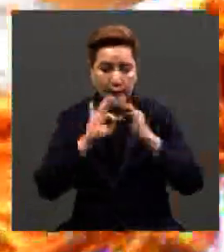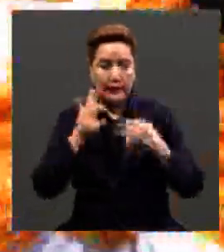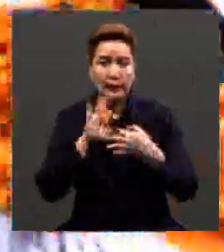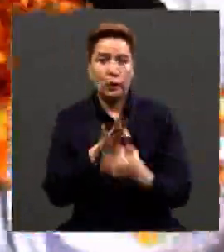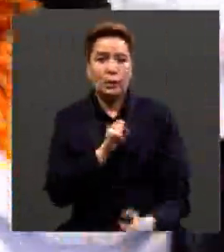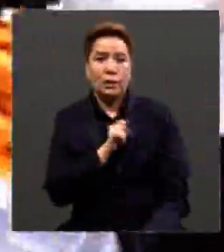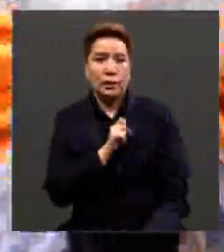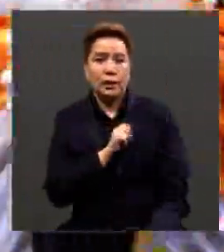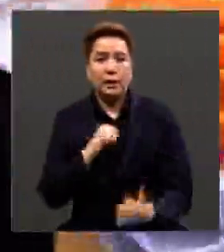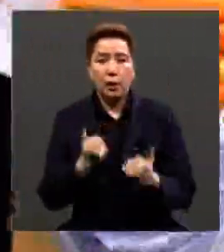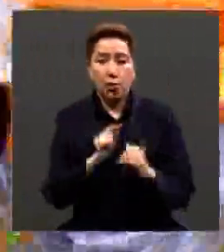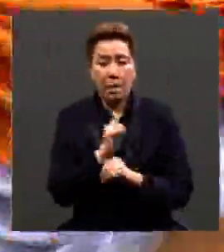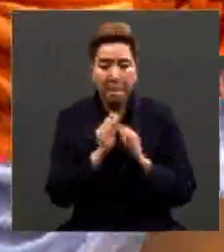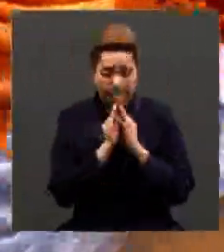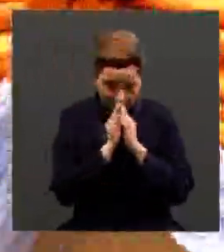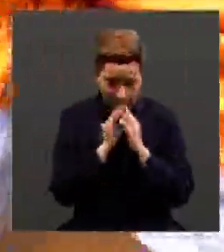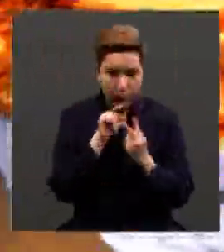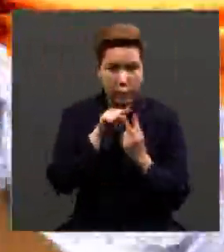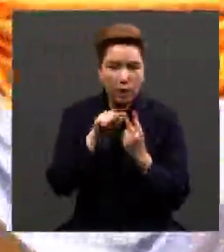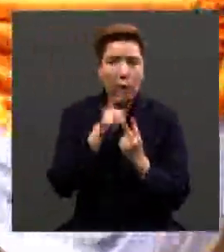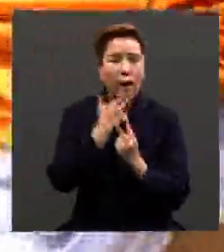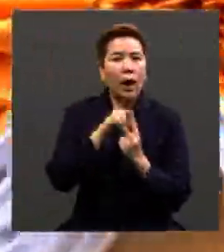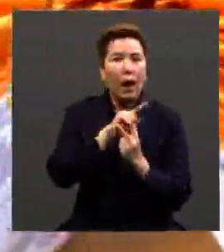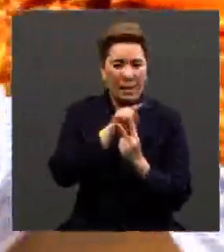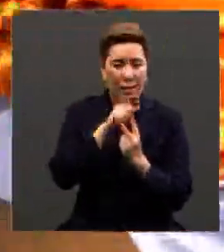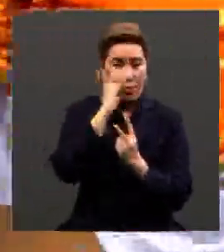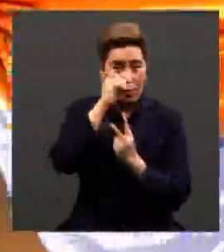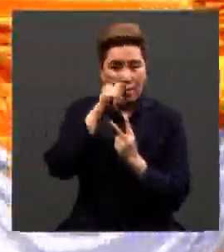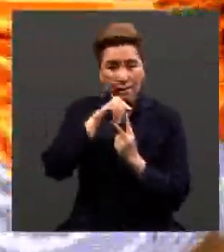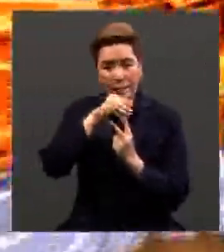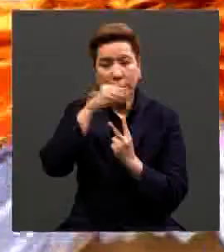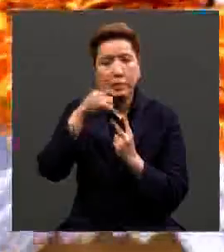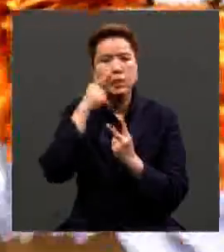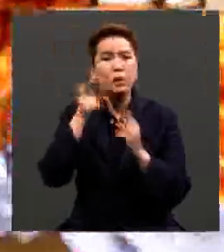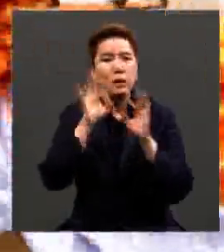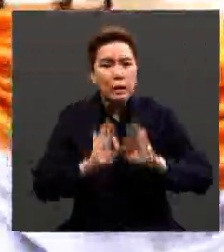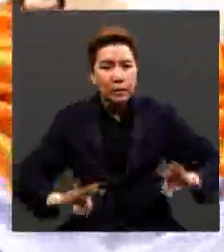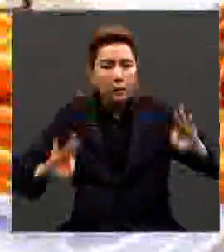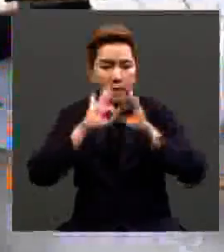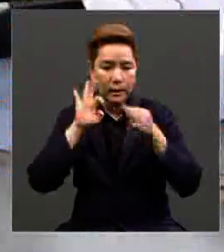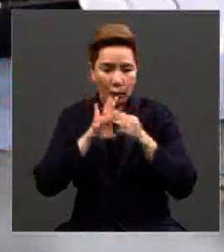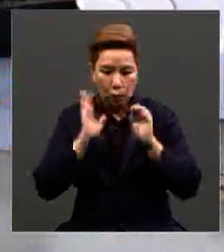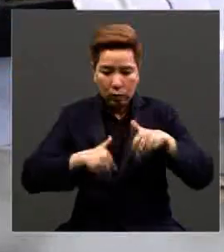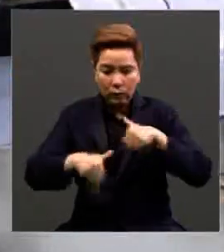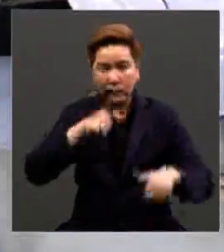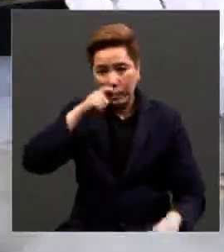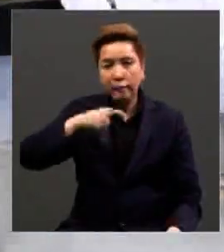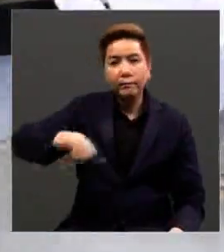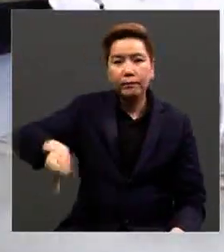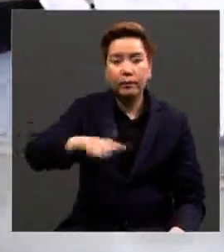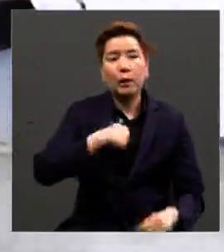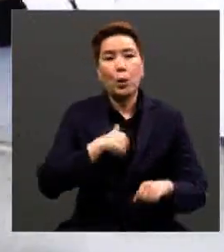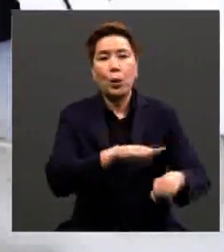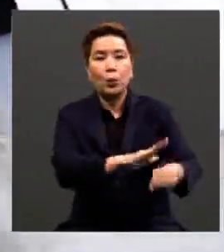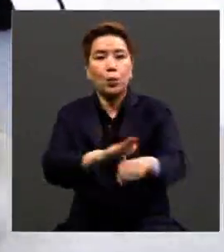ธศาสนาทั้งวันอาสาฬหบูชาแล้วก็วันเข้าพรรษาค่ะถือว่าเป็นมงคลยิ่งสำหรับชาวไทยทุกคนเพราะฉะนั้นเชิญช